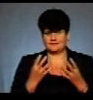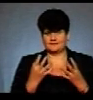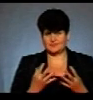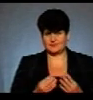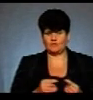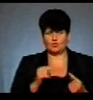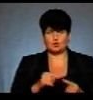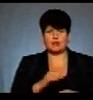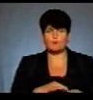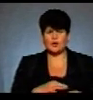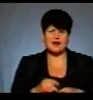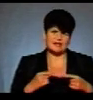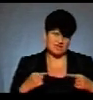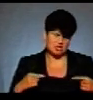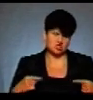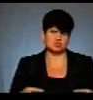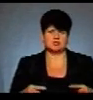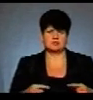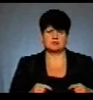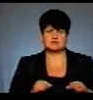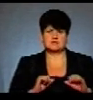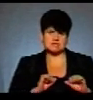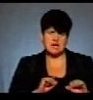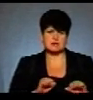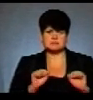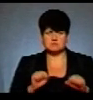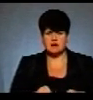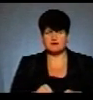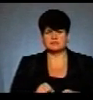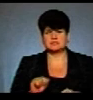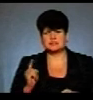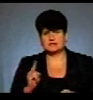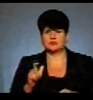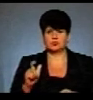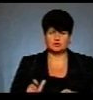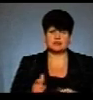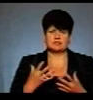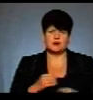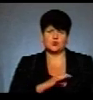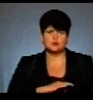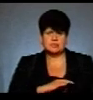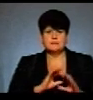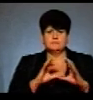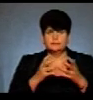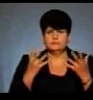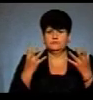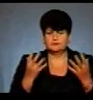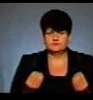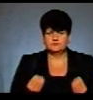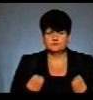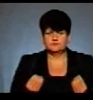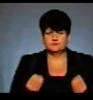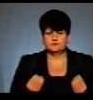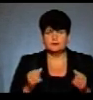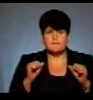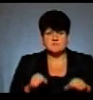а також інші захисту прав людини, до Дня юриста, до Дня Конституції, до Міжнародного дня